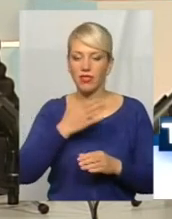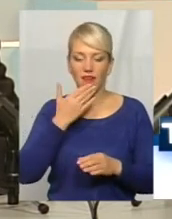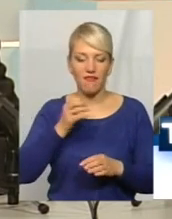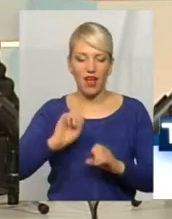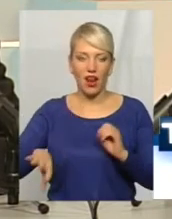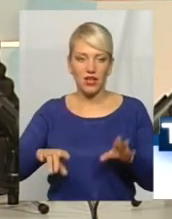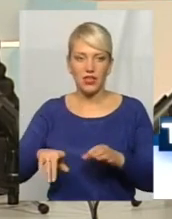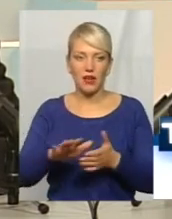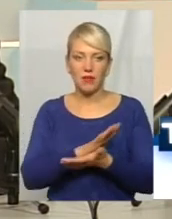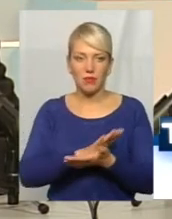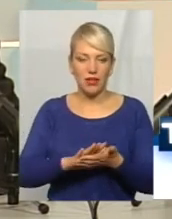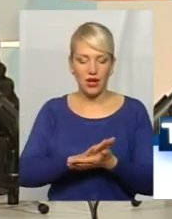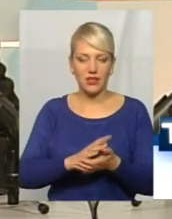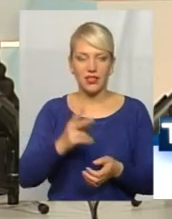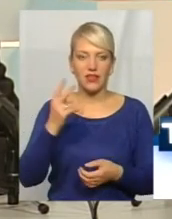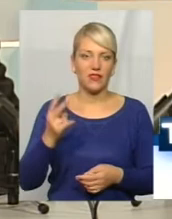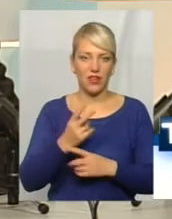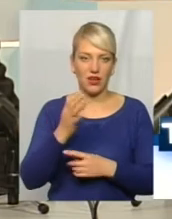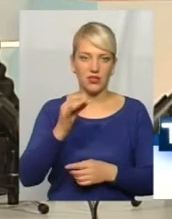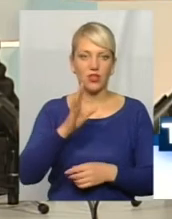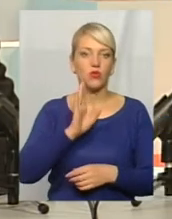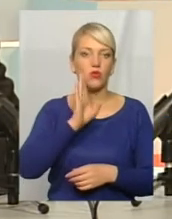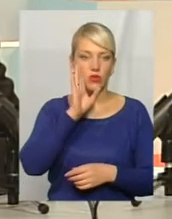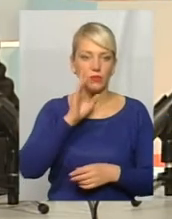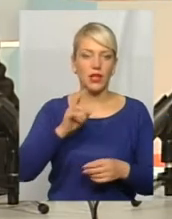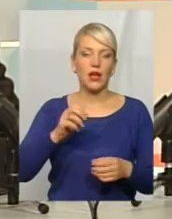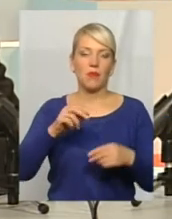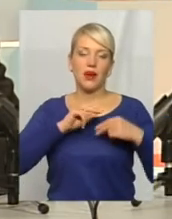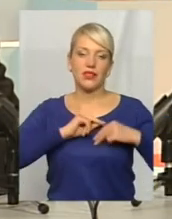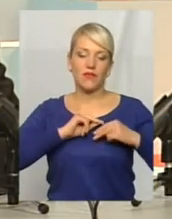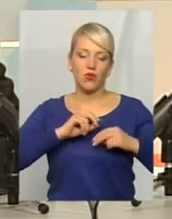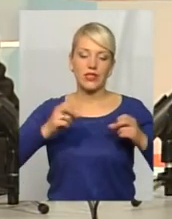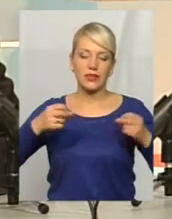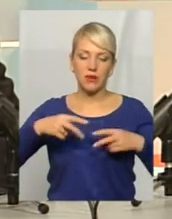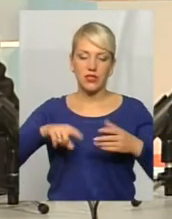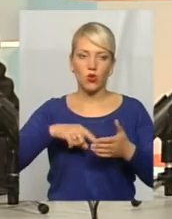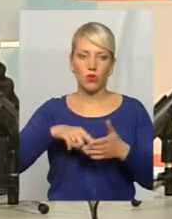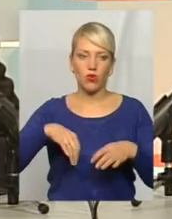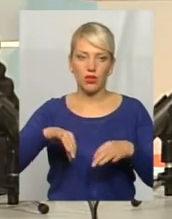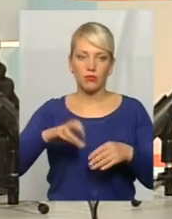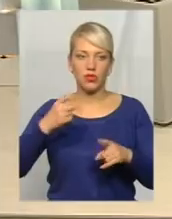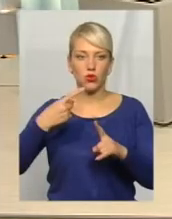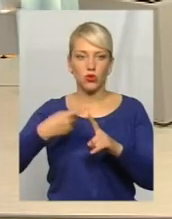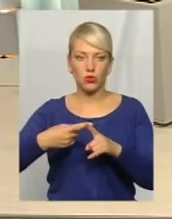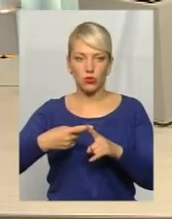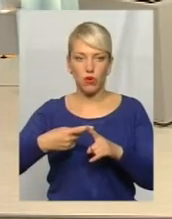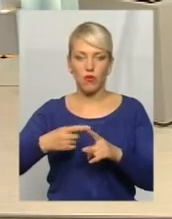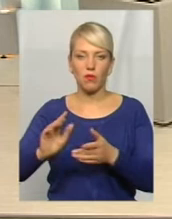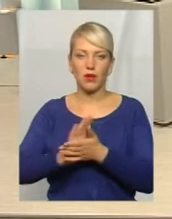Майданчик прибирається двічі. Майданчик прибирається вранці працівником спецкомтранс і додатково прибирається ще працівником ЖЕКу.